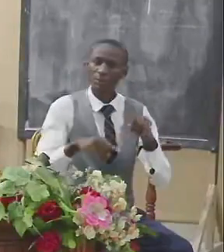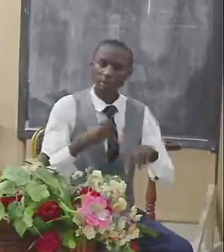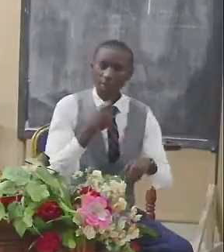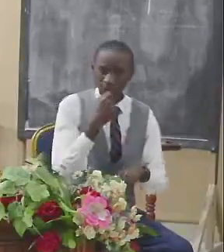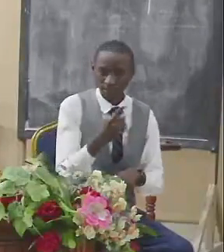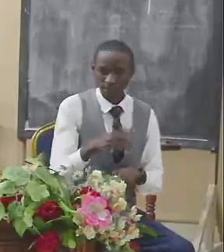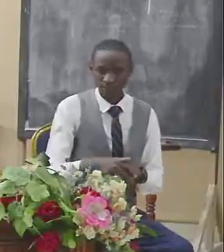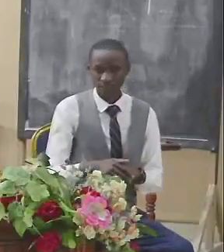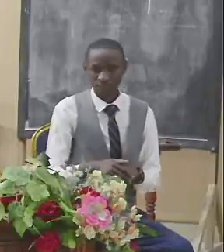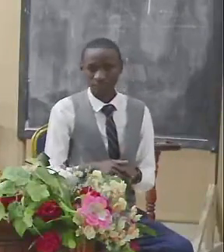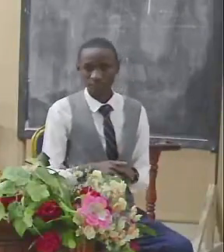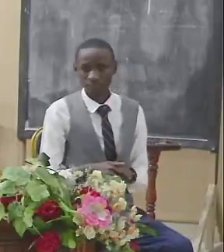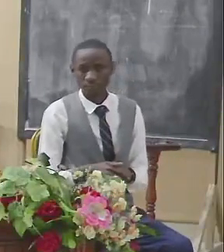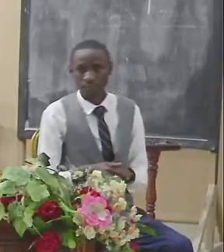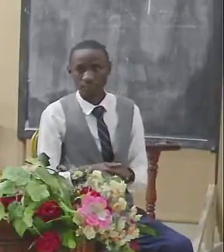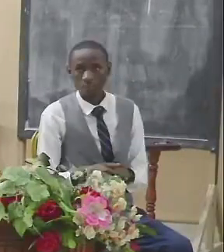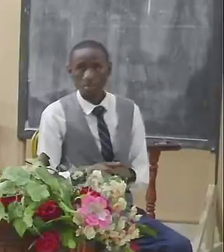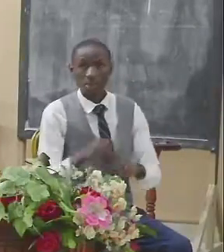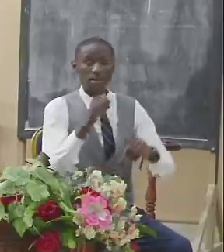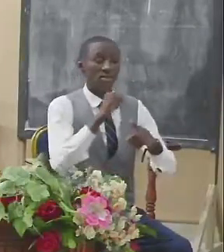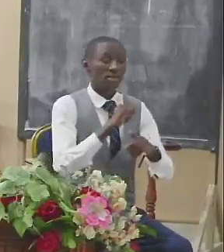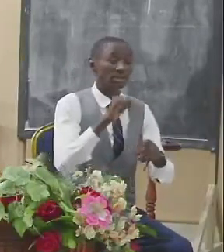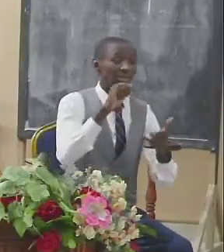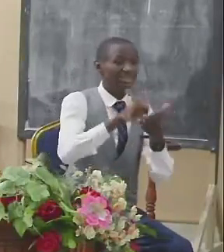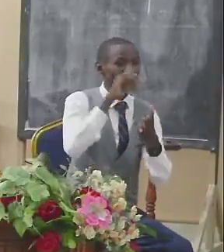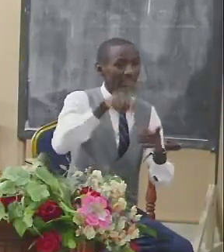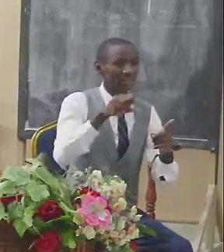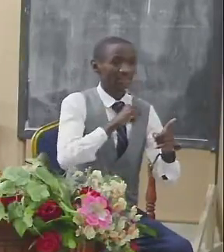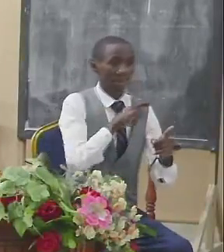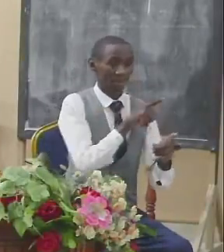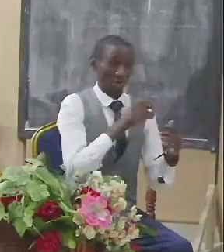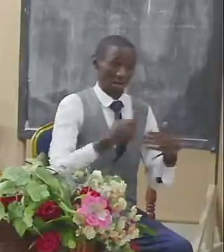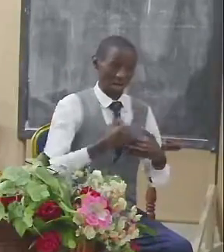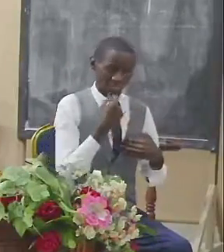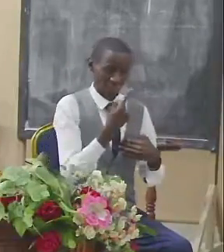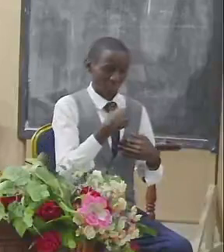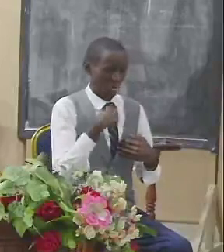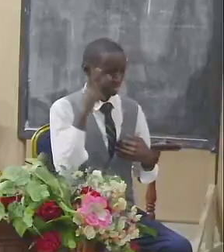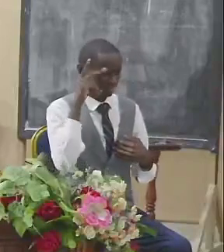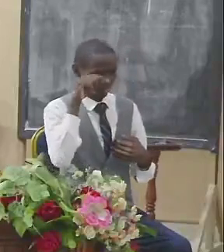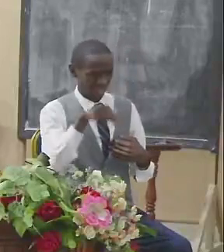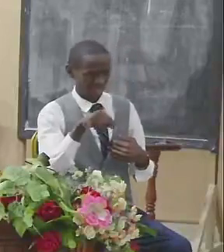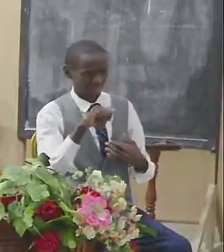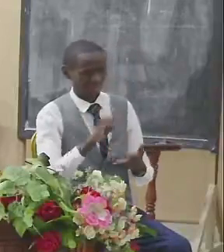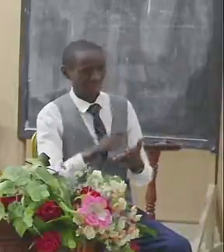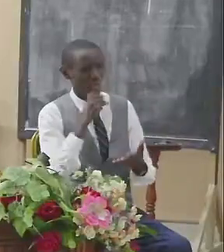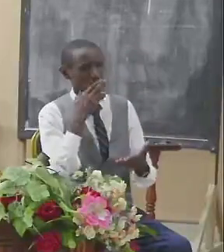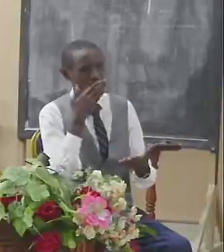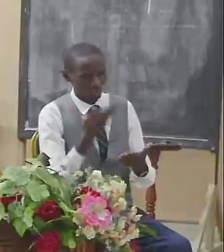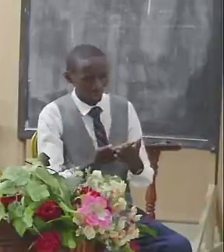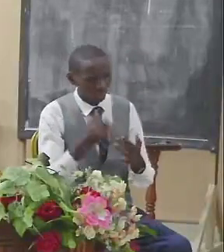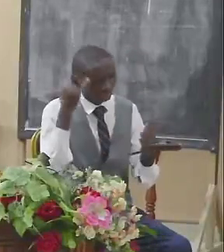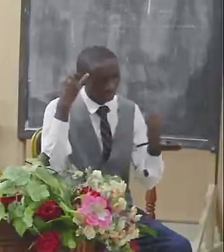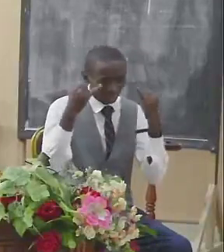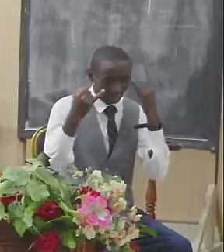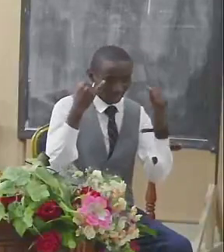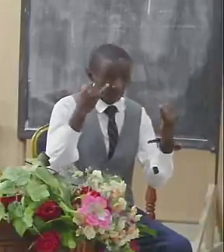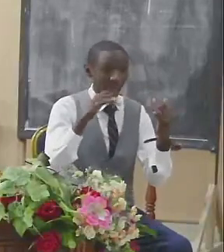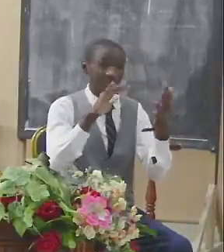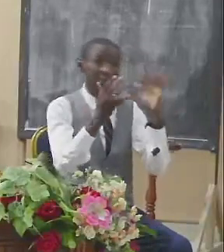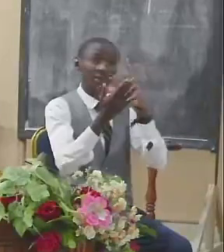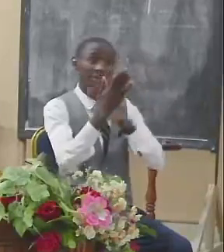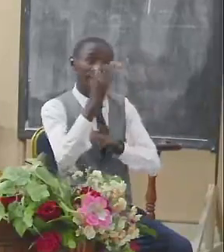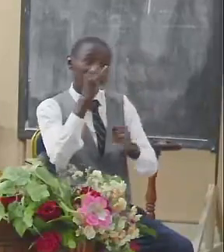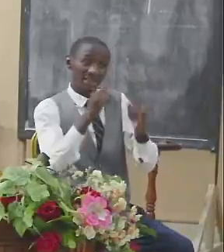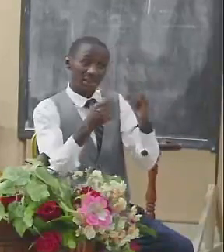que Samuel a dit. Kenye Samuel alisema, mimi na waza. C'est une bonne idée. Ni wazo ya mzuri mbele ya Mungu. Si